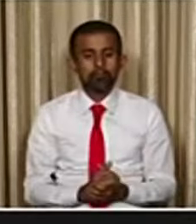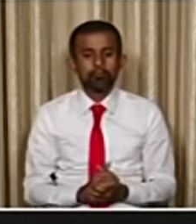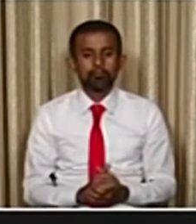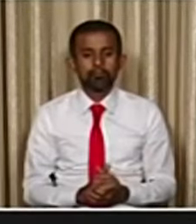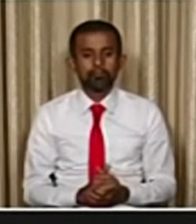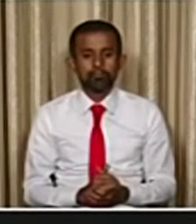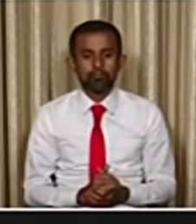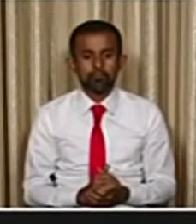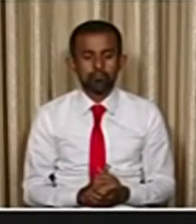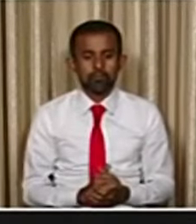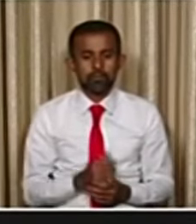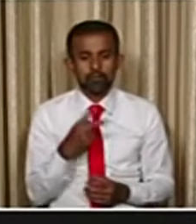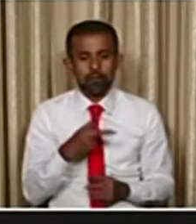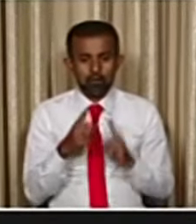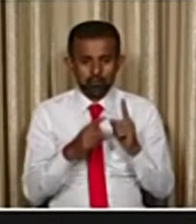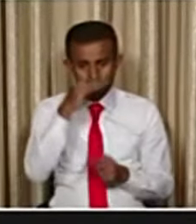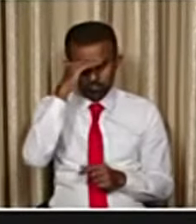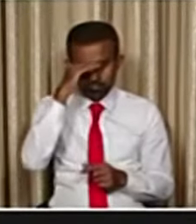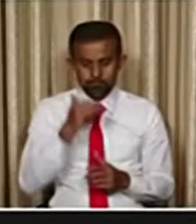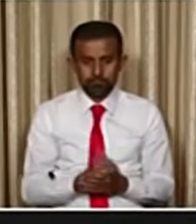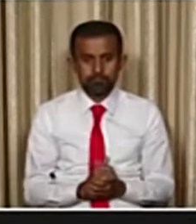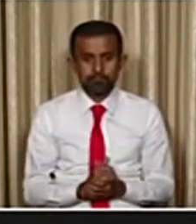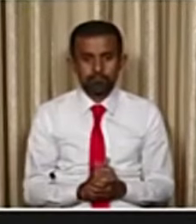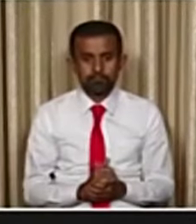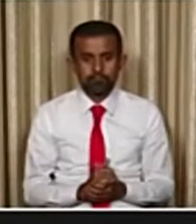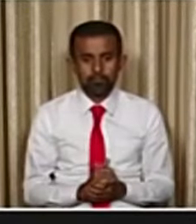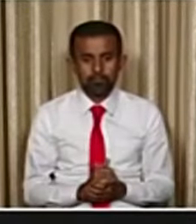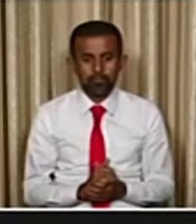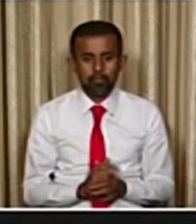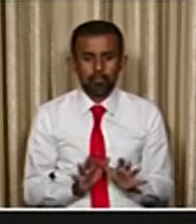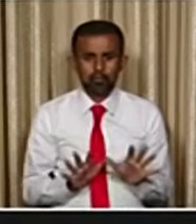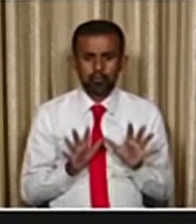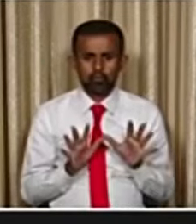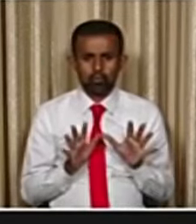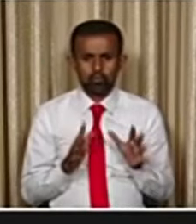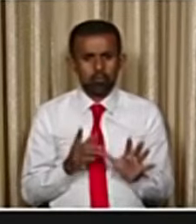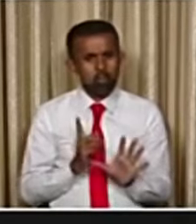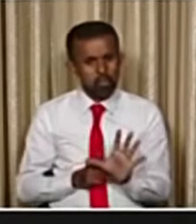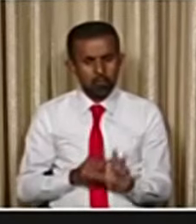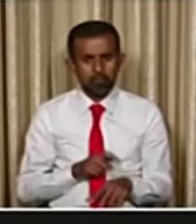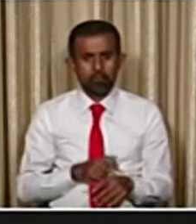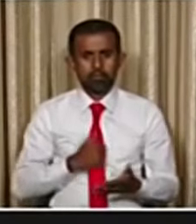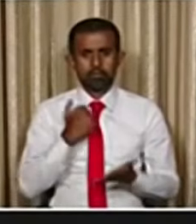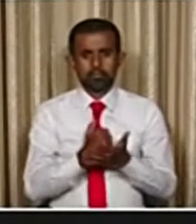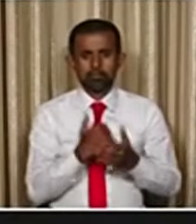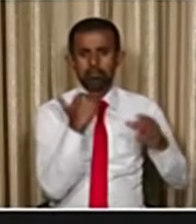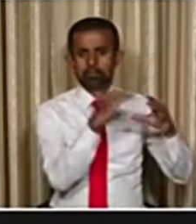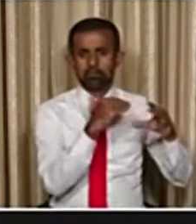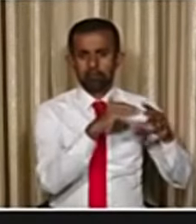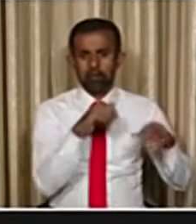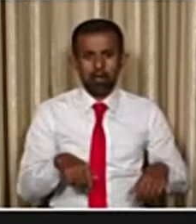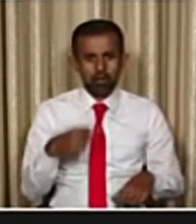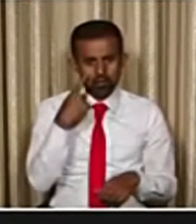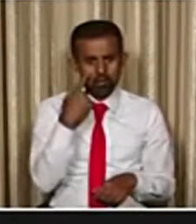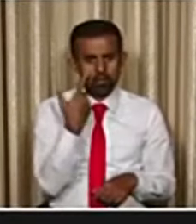කැමතියි. දරු නියෝජ්‍ය කතානායකතුමනි. දැන් හරි අපූරු සිද්ධියක් වෙනවා. දැන් මේ හැම වෙලාවෙම ලියුම් යවනවා. දැන් අද